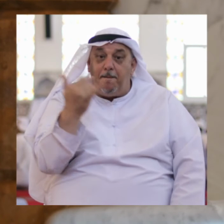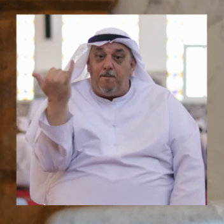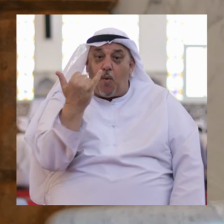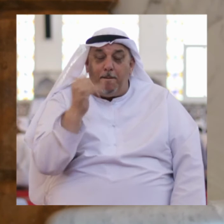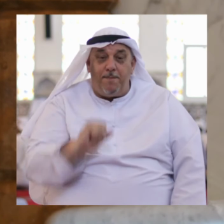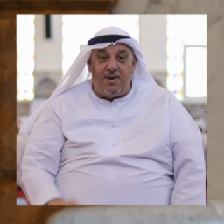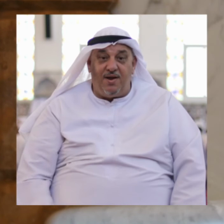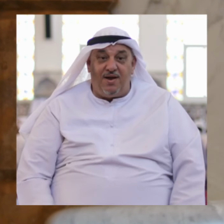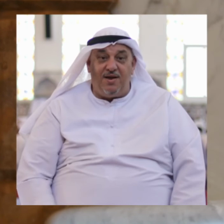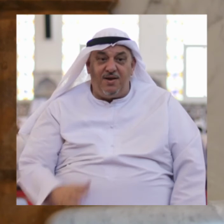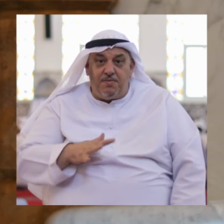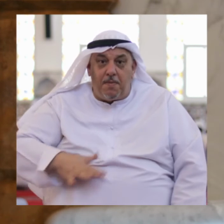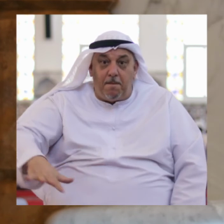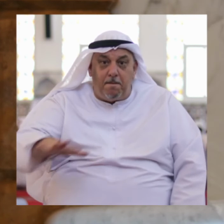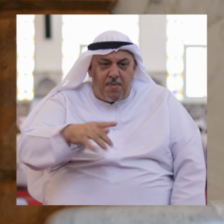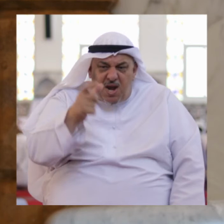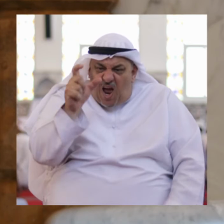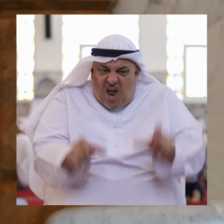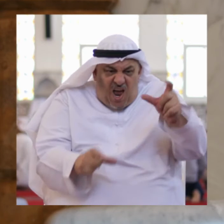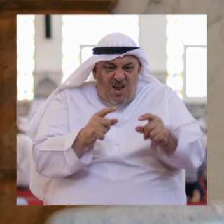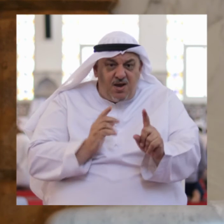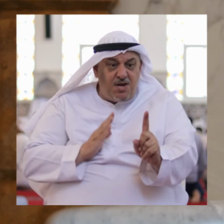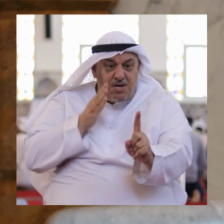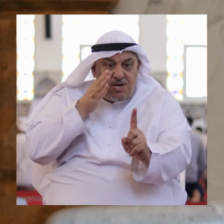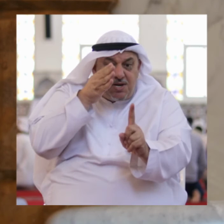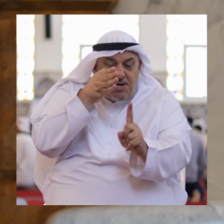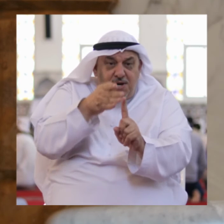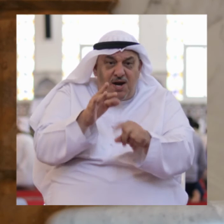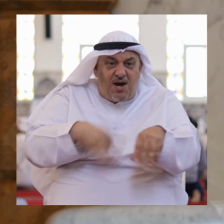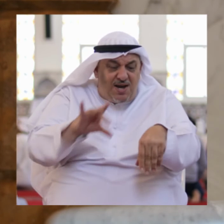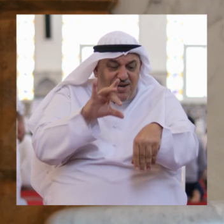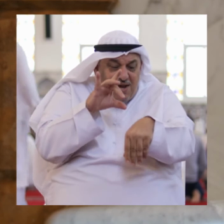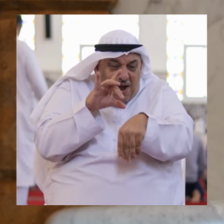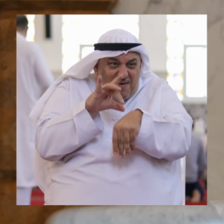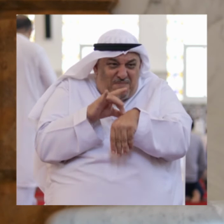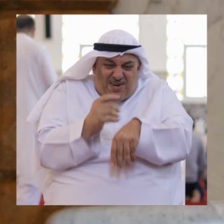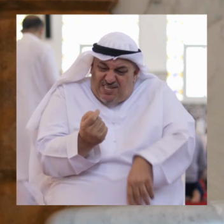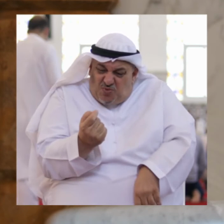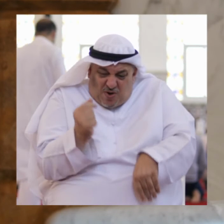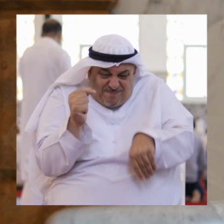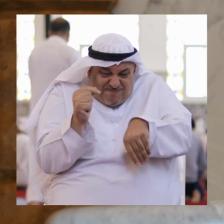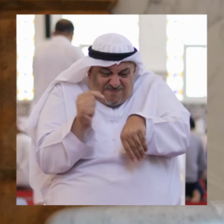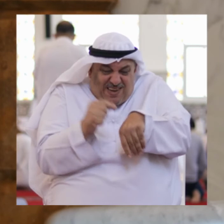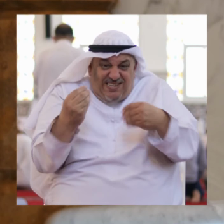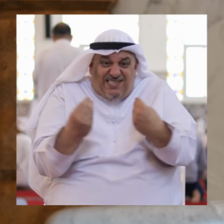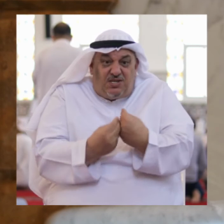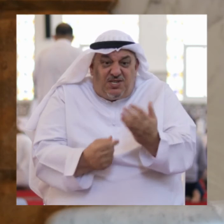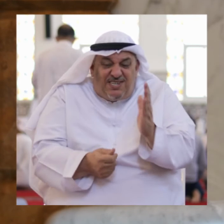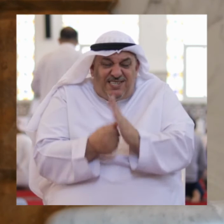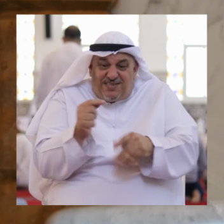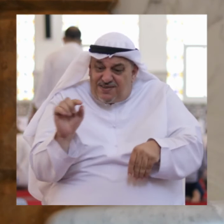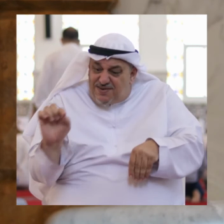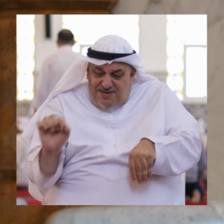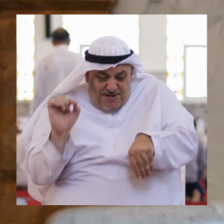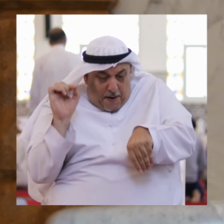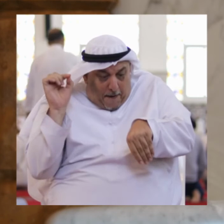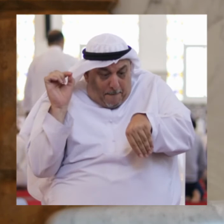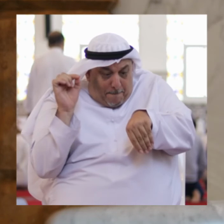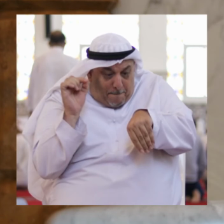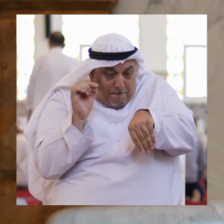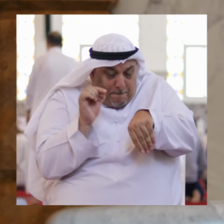ما من مسلم يصيبه اذى شوكه فما